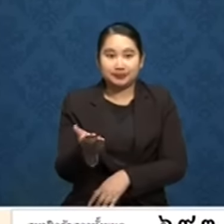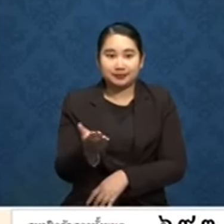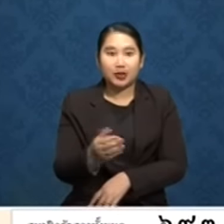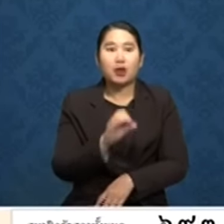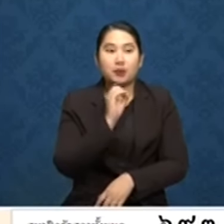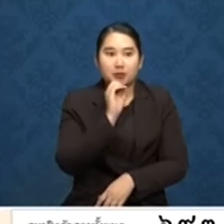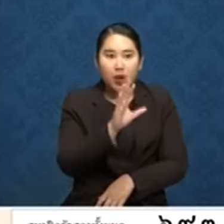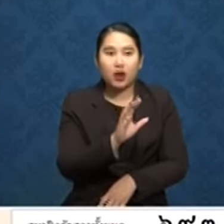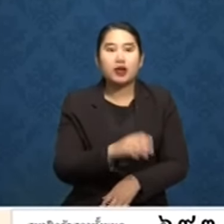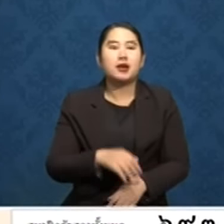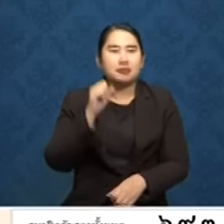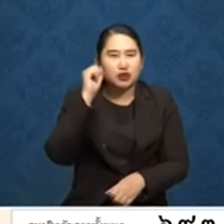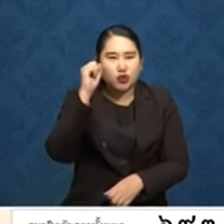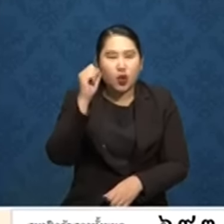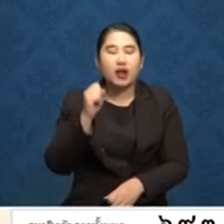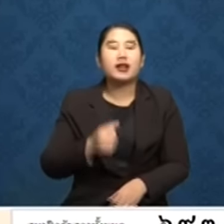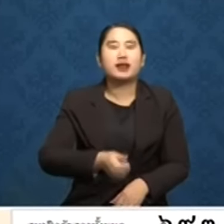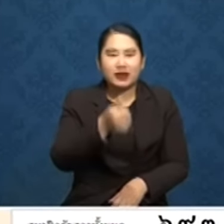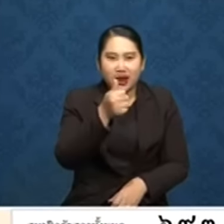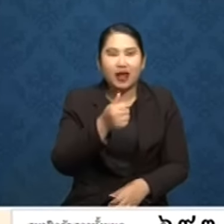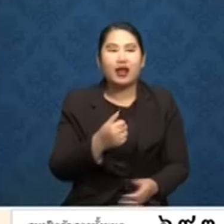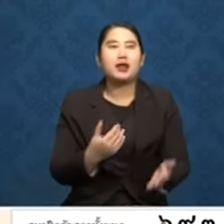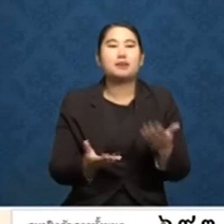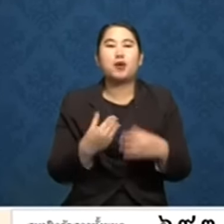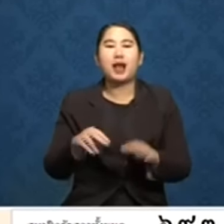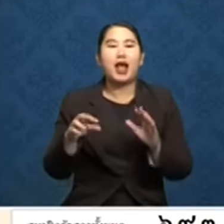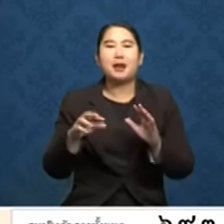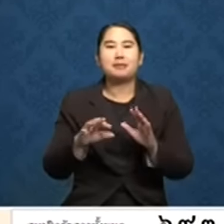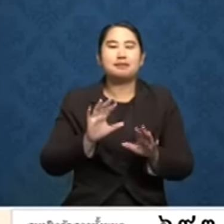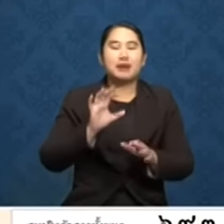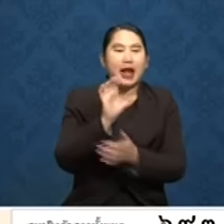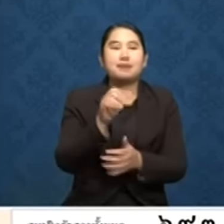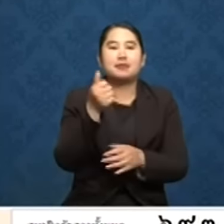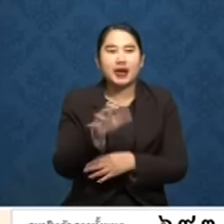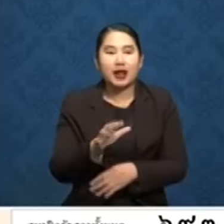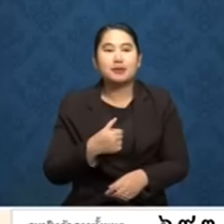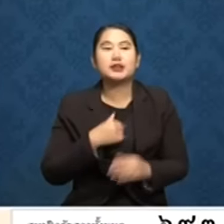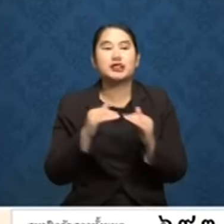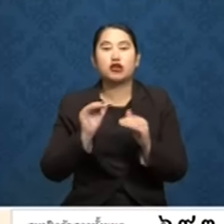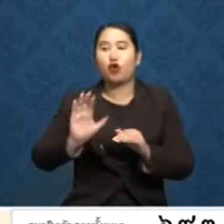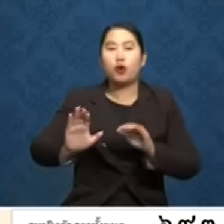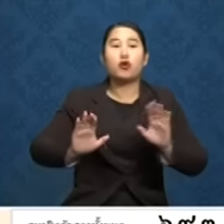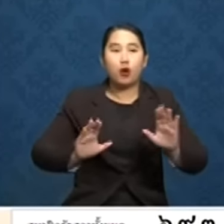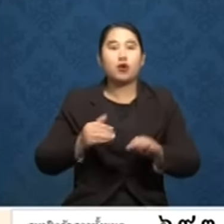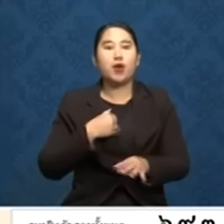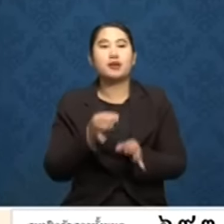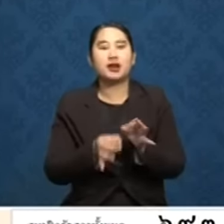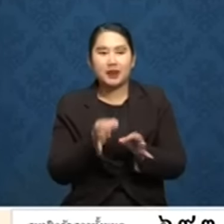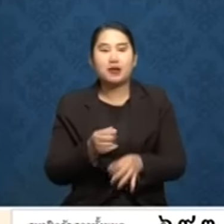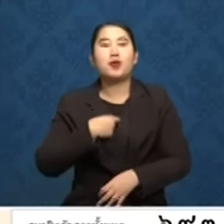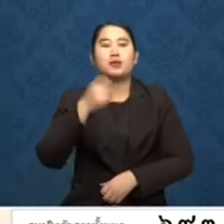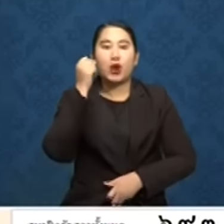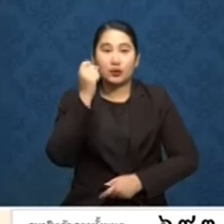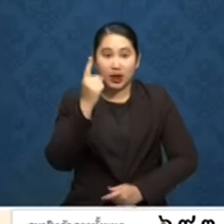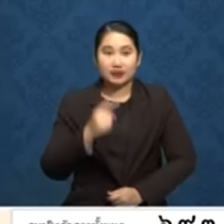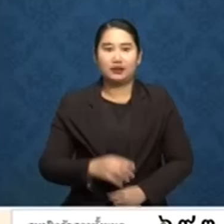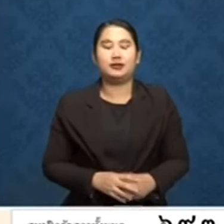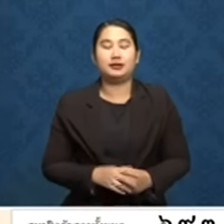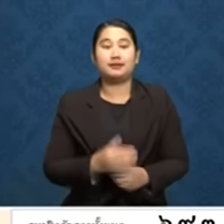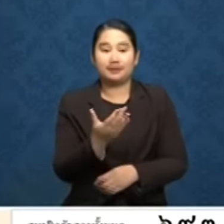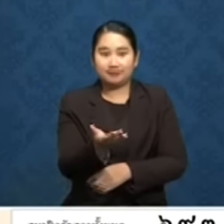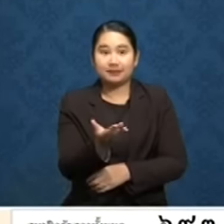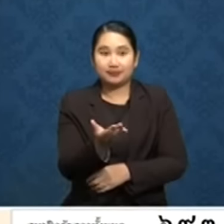ะห้ามคนประท้วงได้ยังไงเพราะเขาประท้วงผมก็เป็นสิทธิ์ของเขาแต่ผมก็ต้องชี้แจงผมเข้าใจนะครับท่านข้างหน้